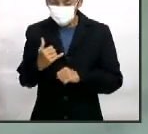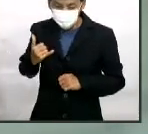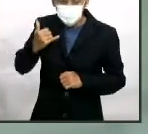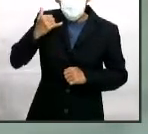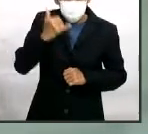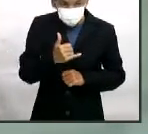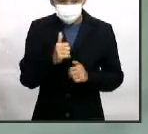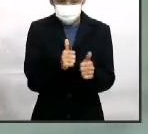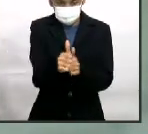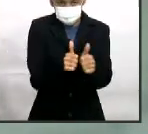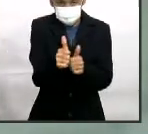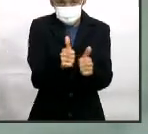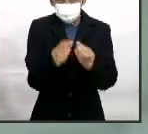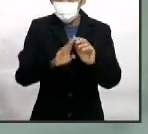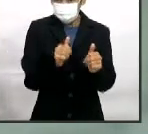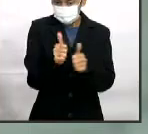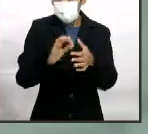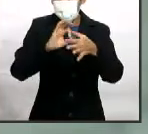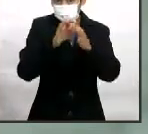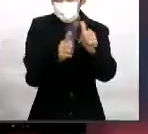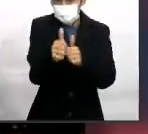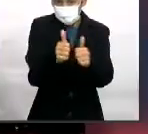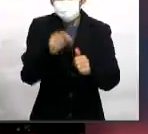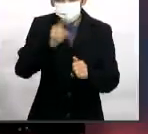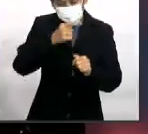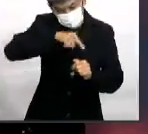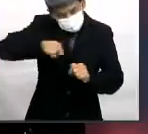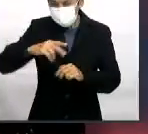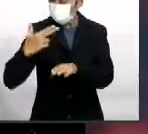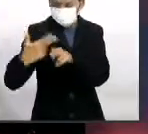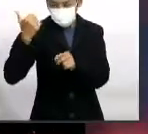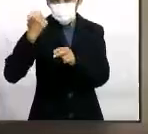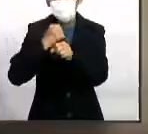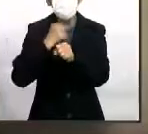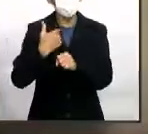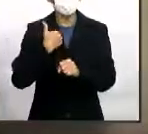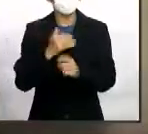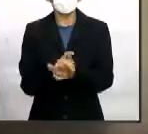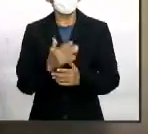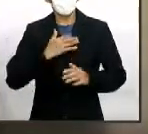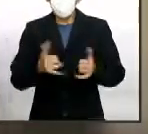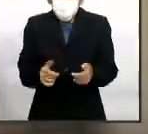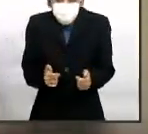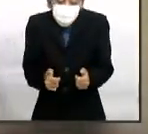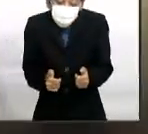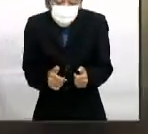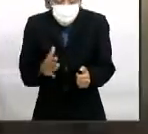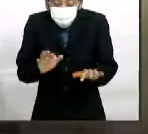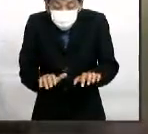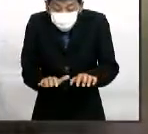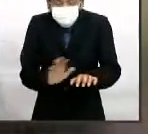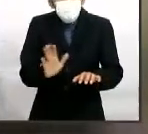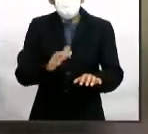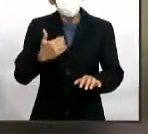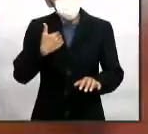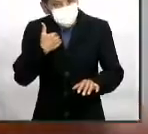ในระบบของเกมที่มันเป็นรูปแบบของการกีฬาที่มันจะต้องไปสู่ในการเป็นเลิศเนี่ยมันจะไม่ใช่แค่คุณมานั่งเล่นละมันจะมีทั้งเรื่อง